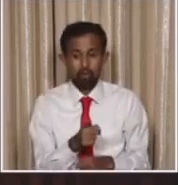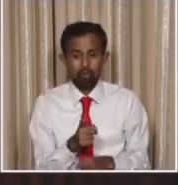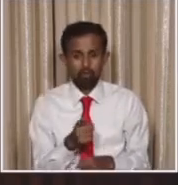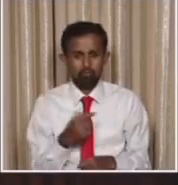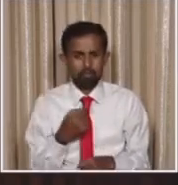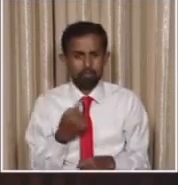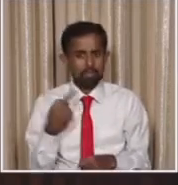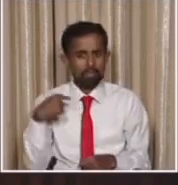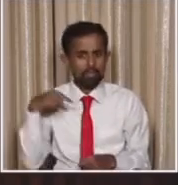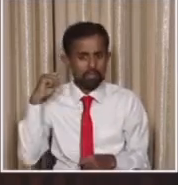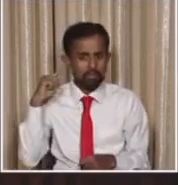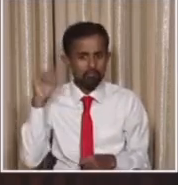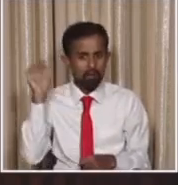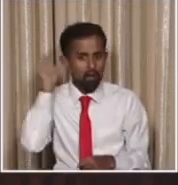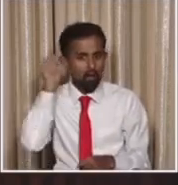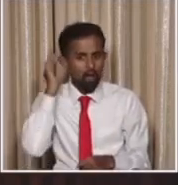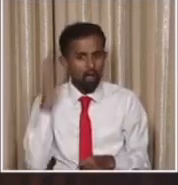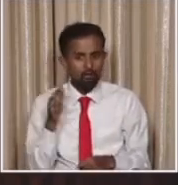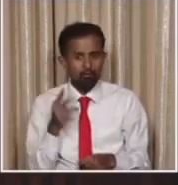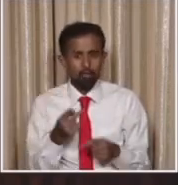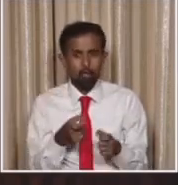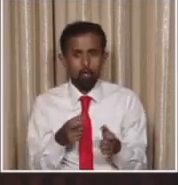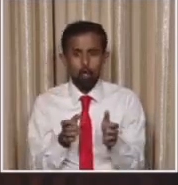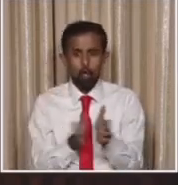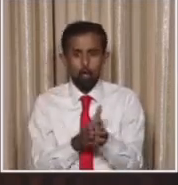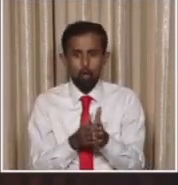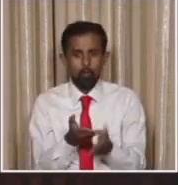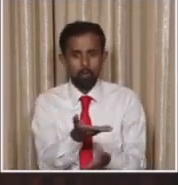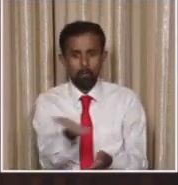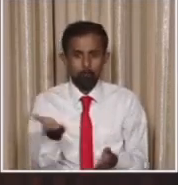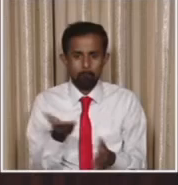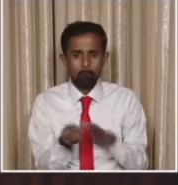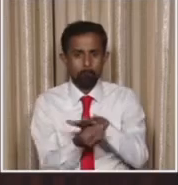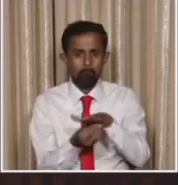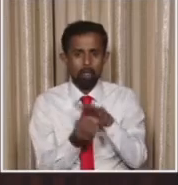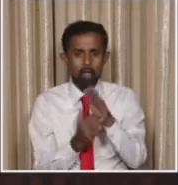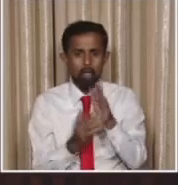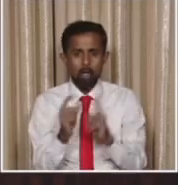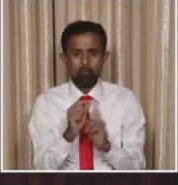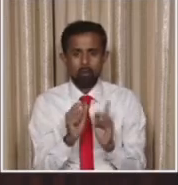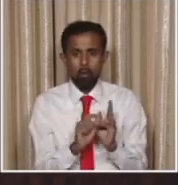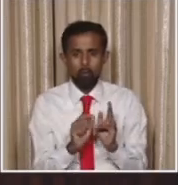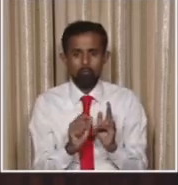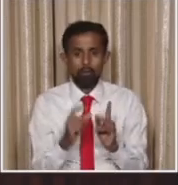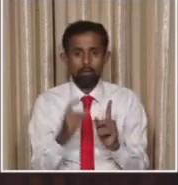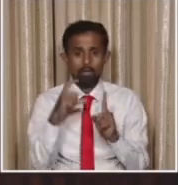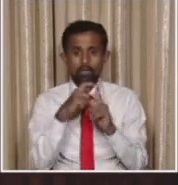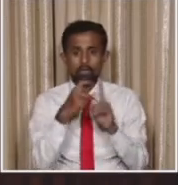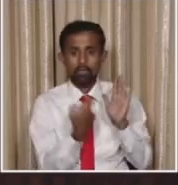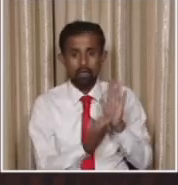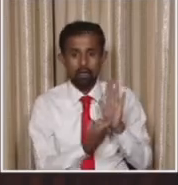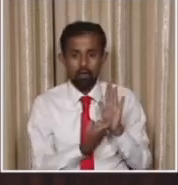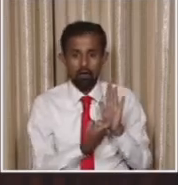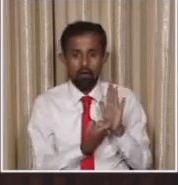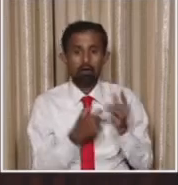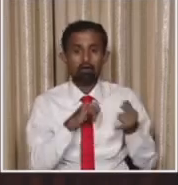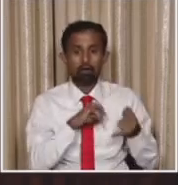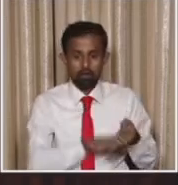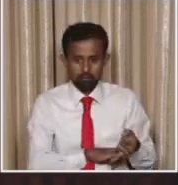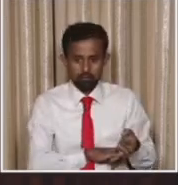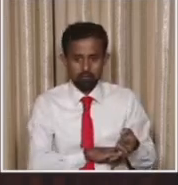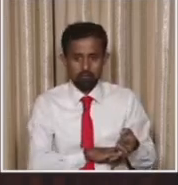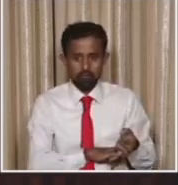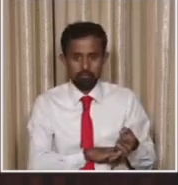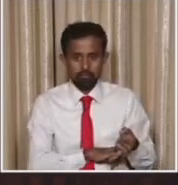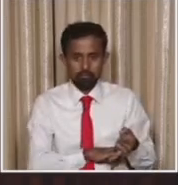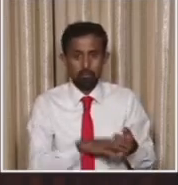ඊයේ ආරංචියක් ආවා අපේ අධීක්ෂණ කාරක සභාවේදී පරිසර අමාත්‍යාංශය DRS එකක් ඩිපොසිට්